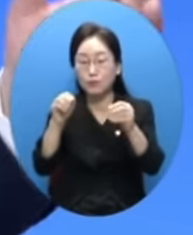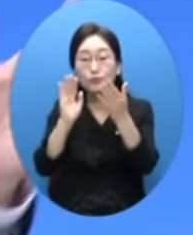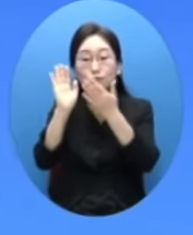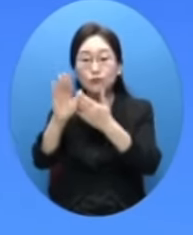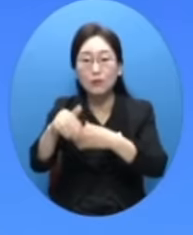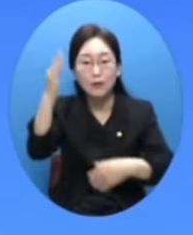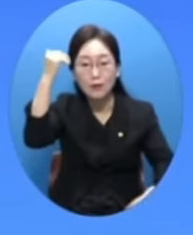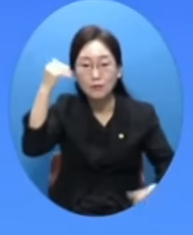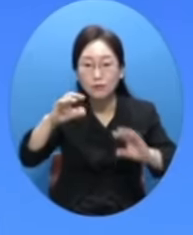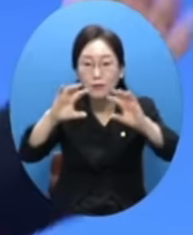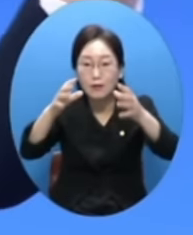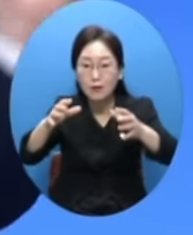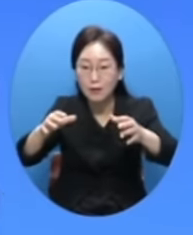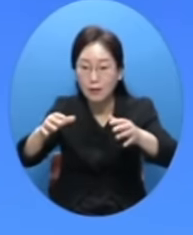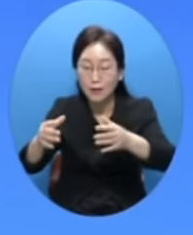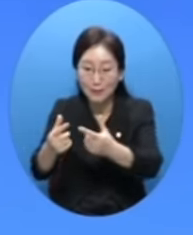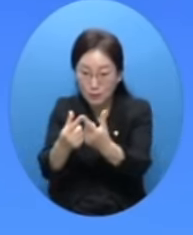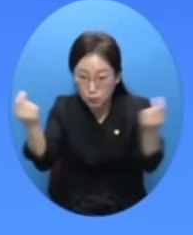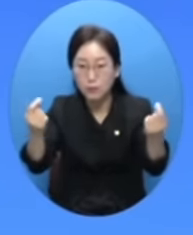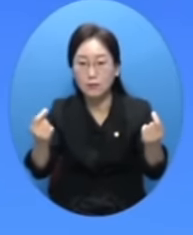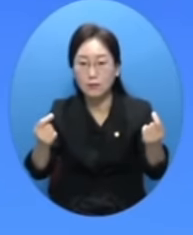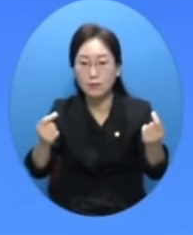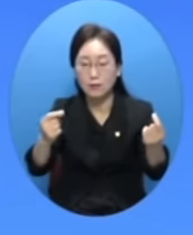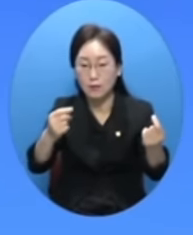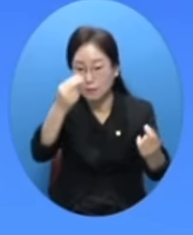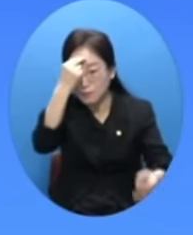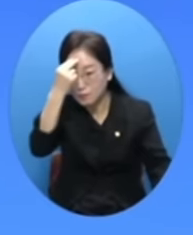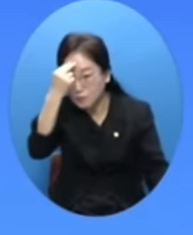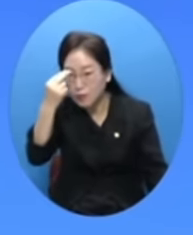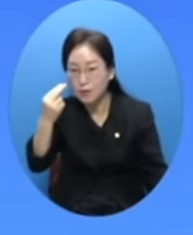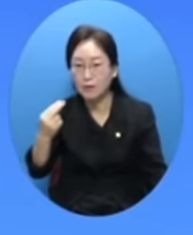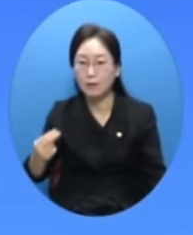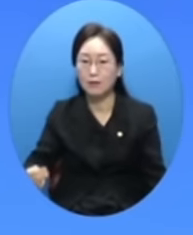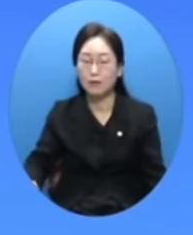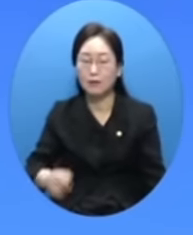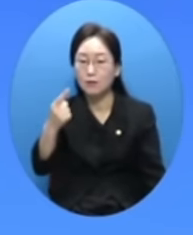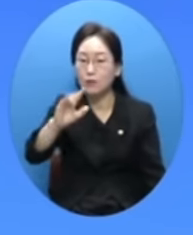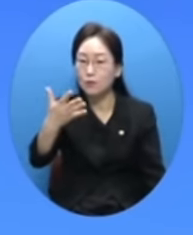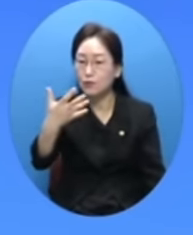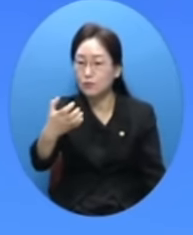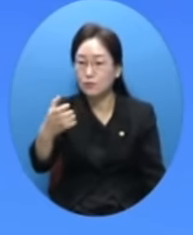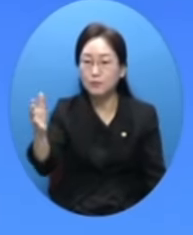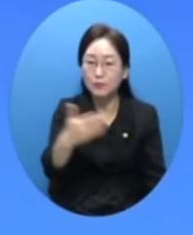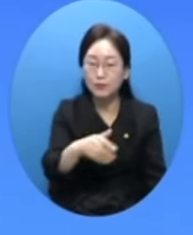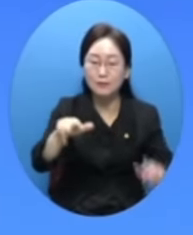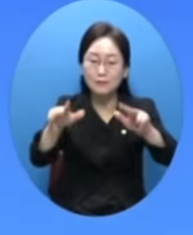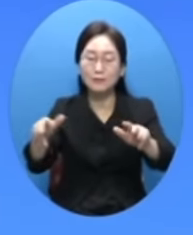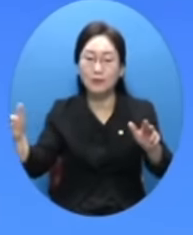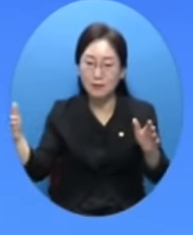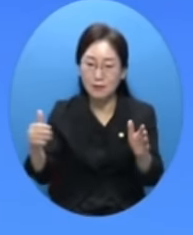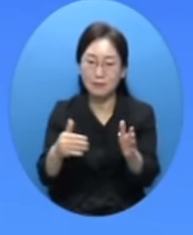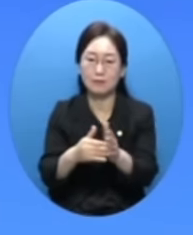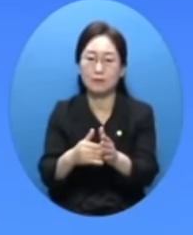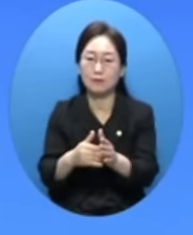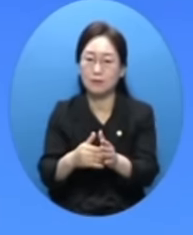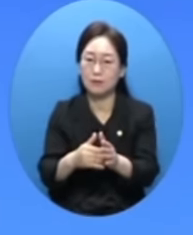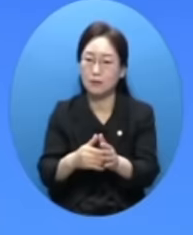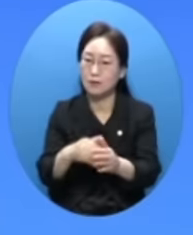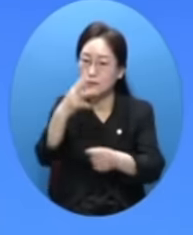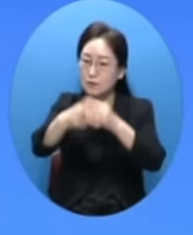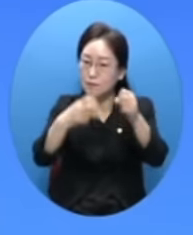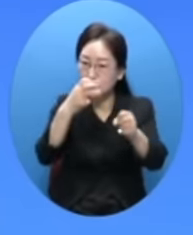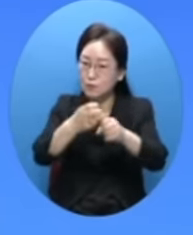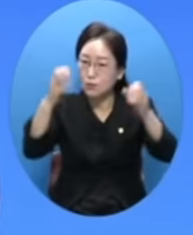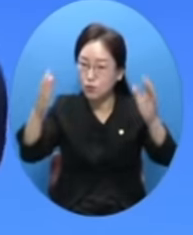한국의 모든 것이 어려워졌습니다. 1990년대부터 지금까지 거의